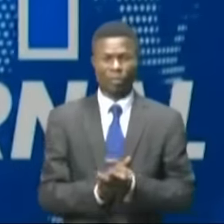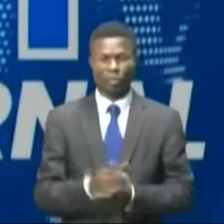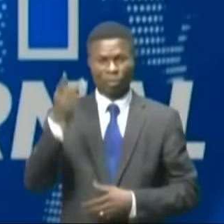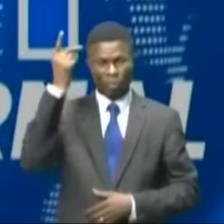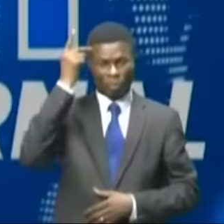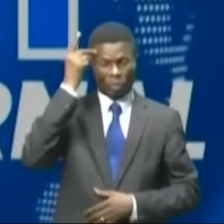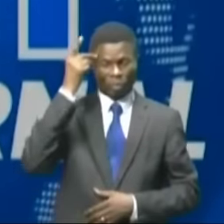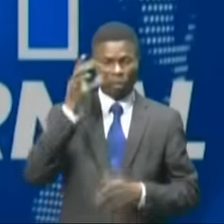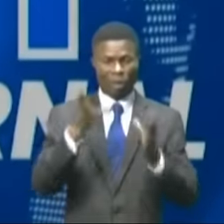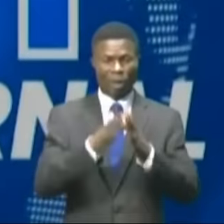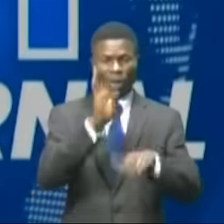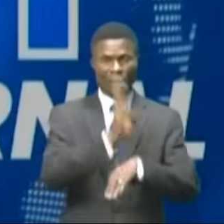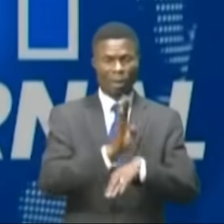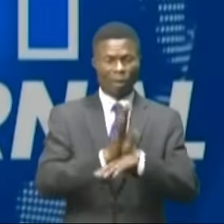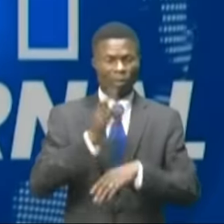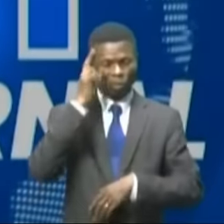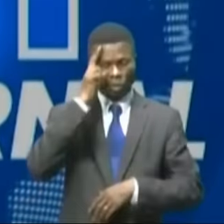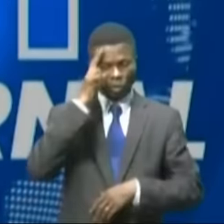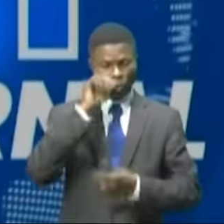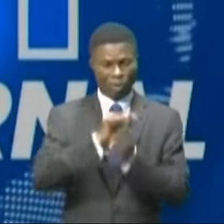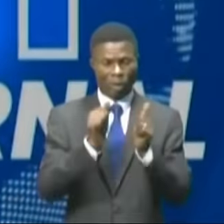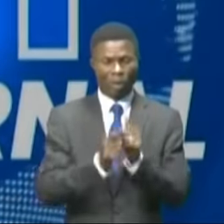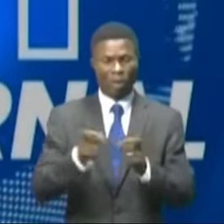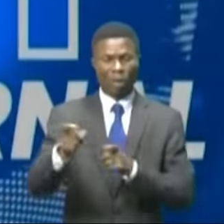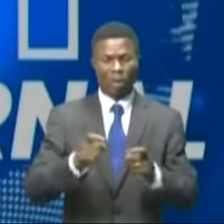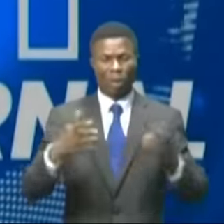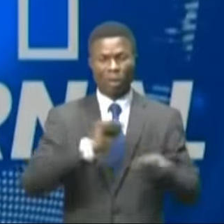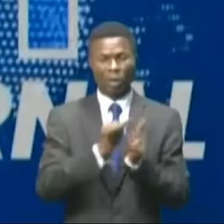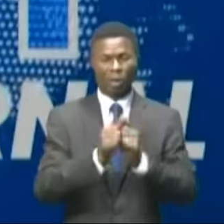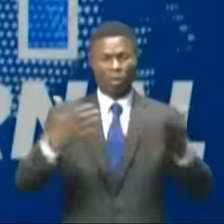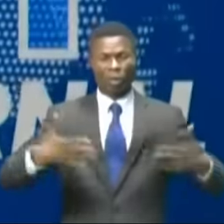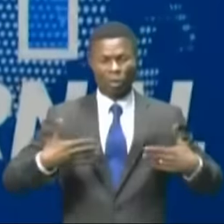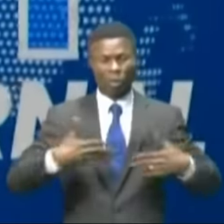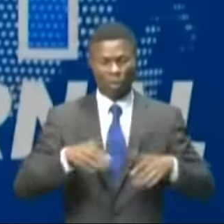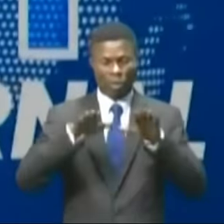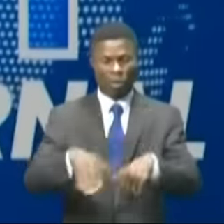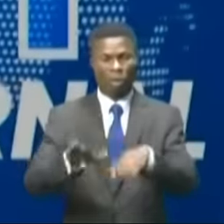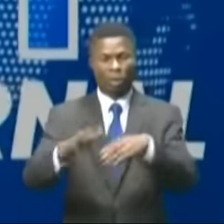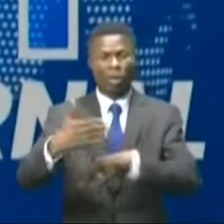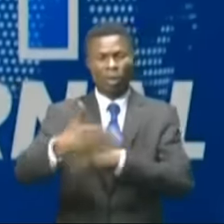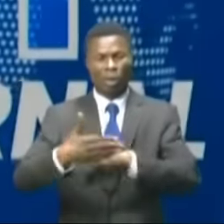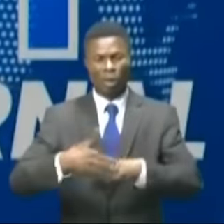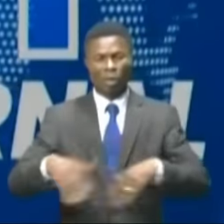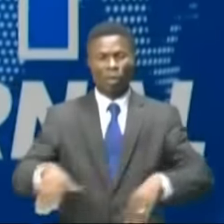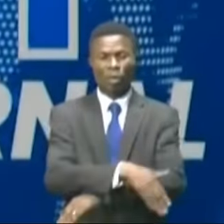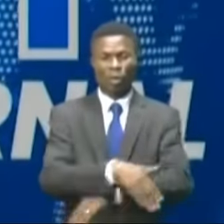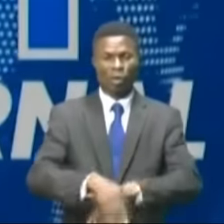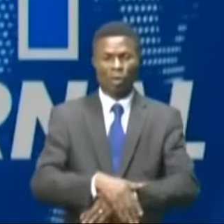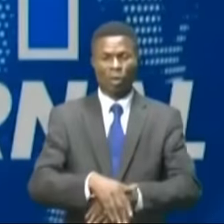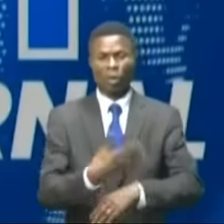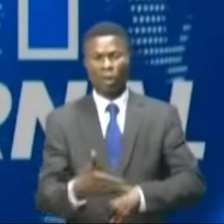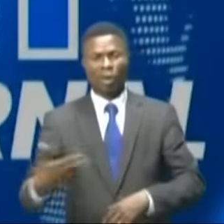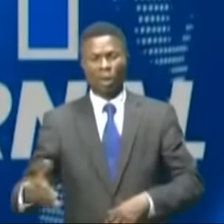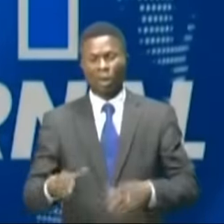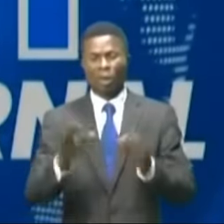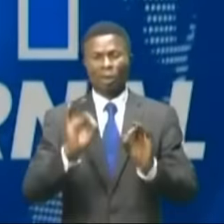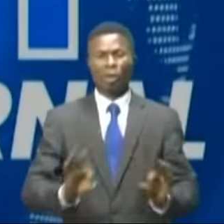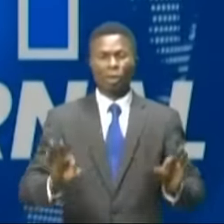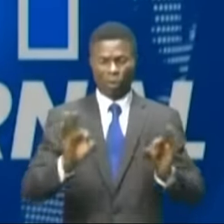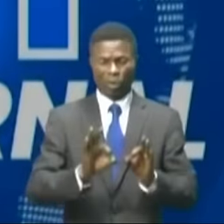Kinshasa et Brazzaville réfléchissent autour de la gestion des écosystèmes marins transfrontaliers et des ressources halieutiques.